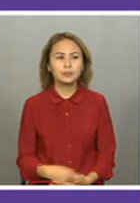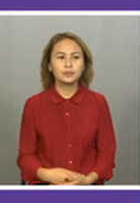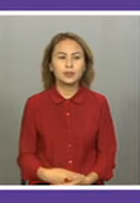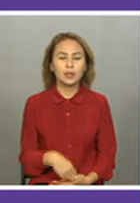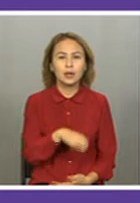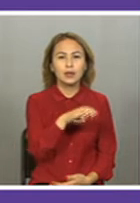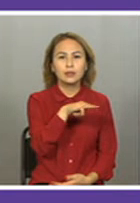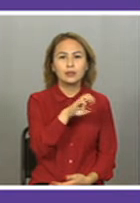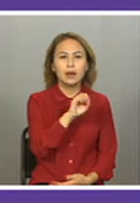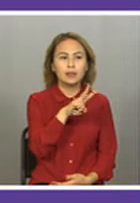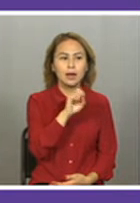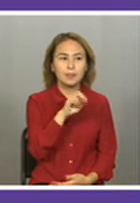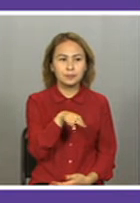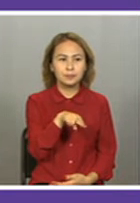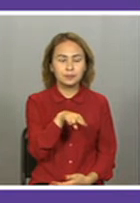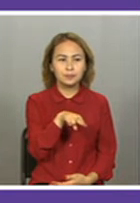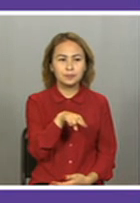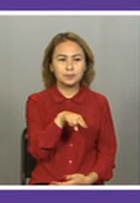достық. Талап,